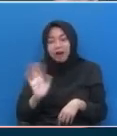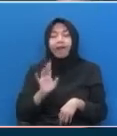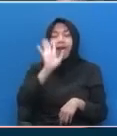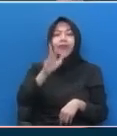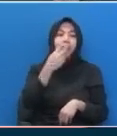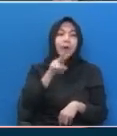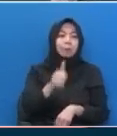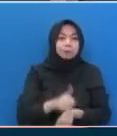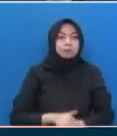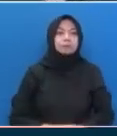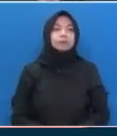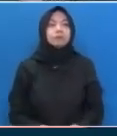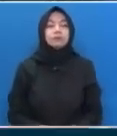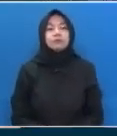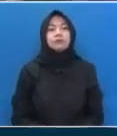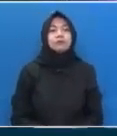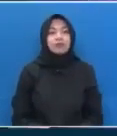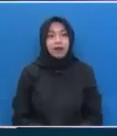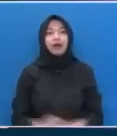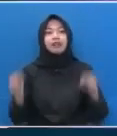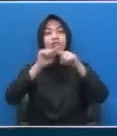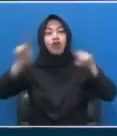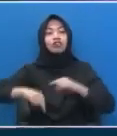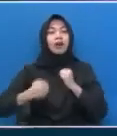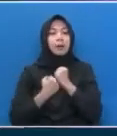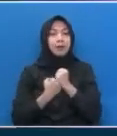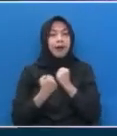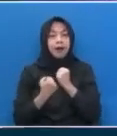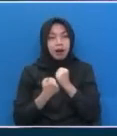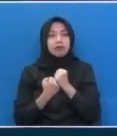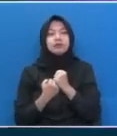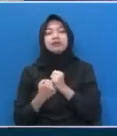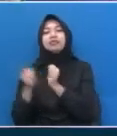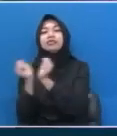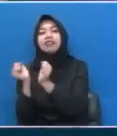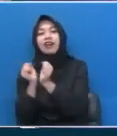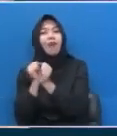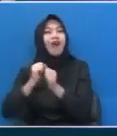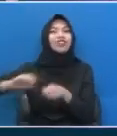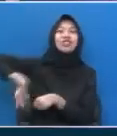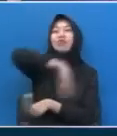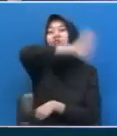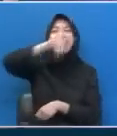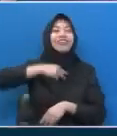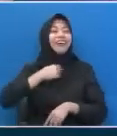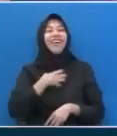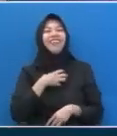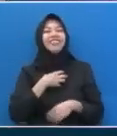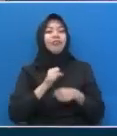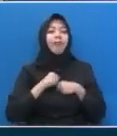tentunya dalam pembacaan nota pembelaan kan sah-sah saja Kemudian seorang terdakwa mengungkapkan semua isi hatinya